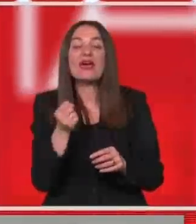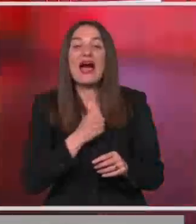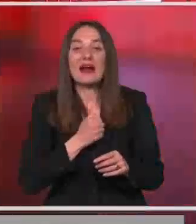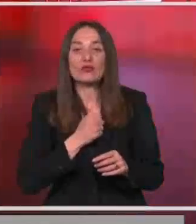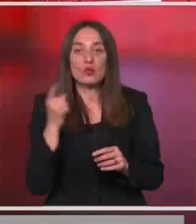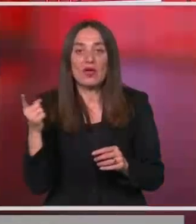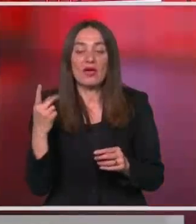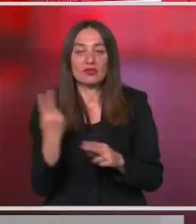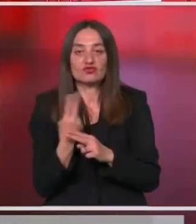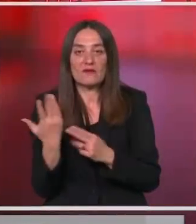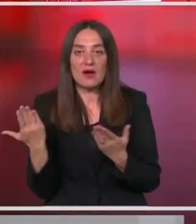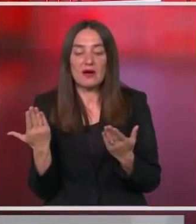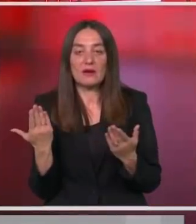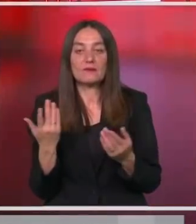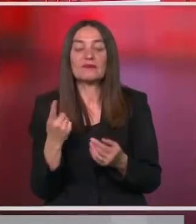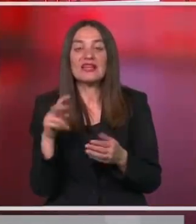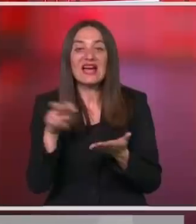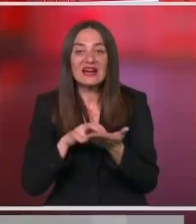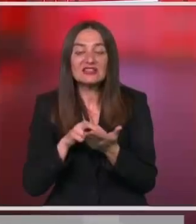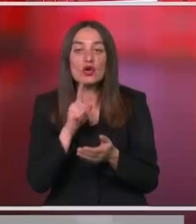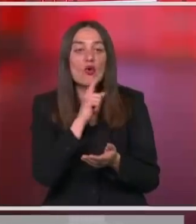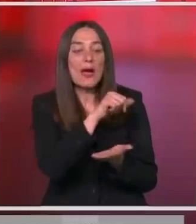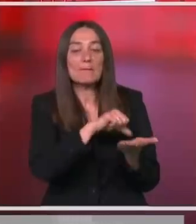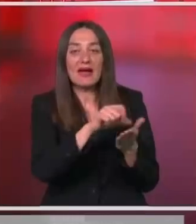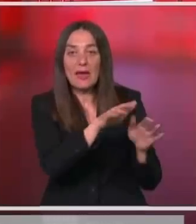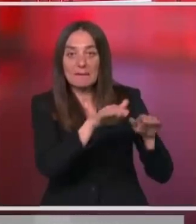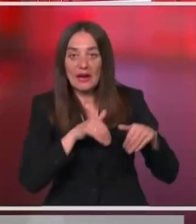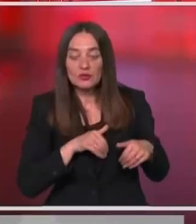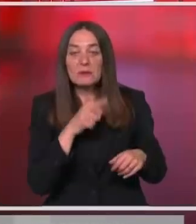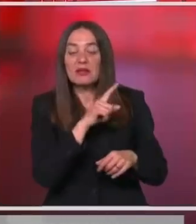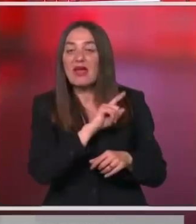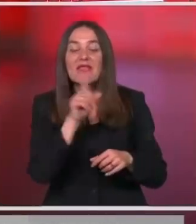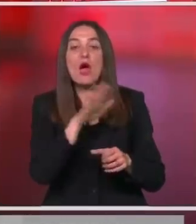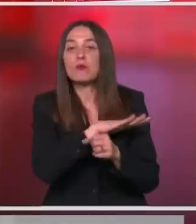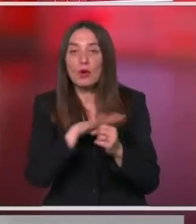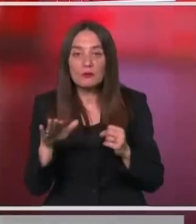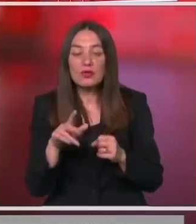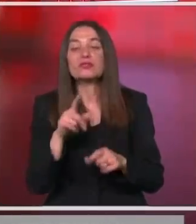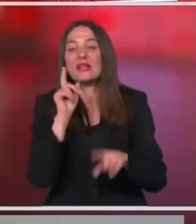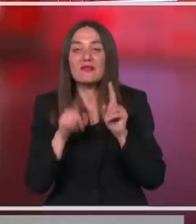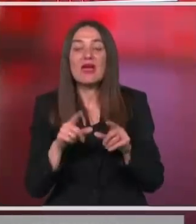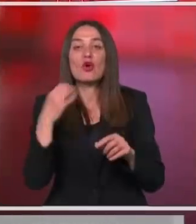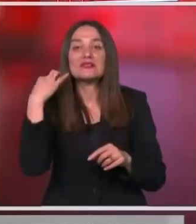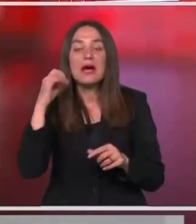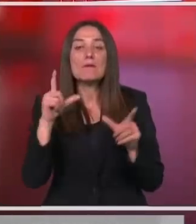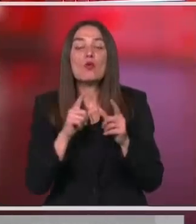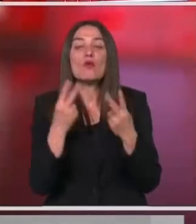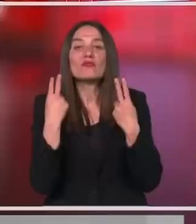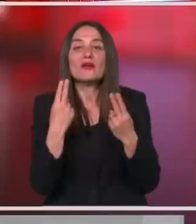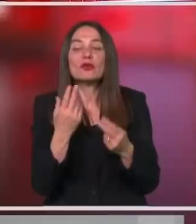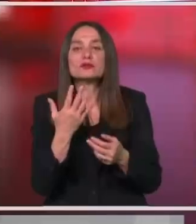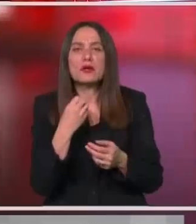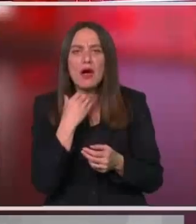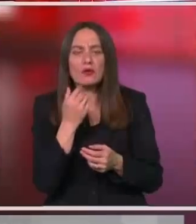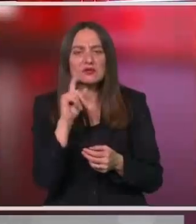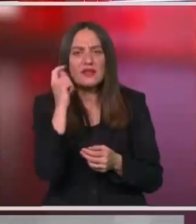garantuje za rizik koji banke preuzimaju i to ne u potpunosti, nego samo u iznosu od, ako se ne